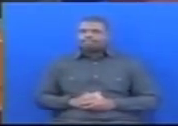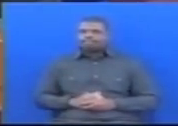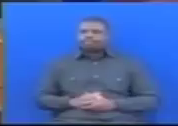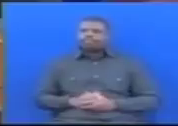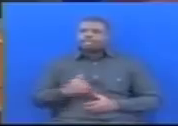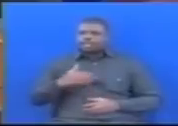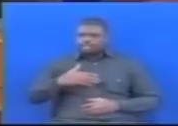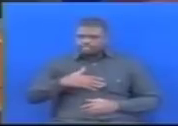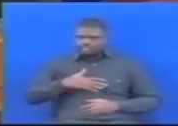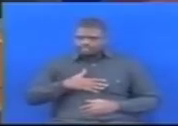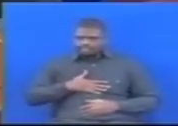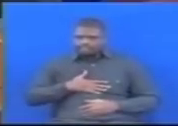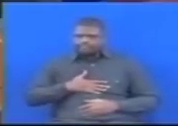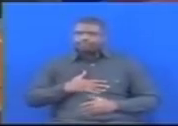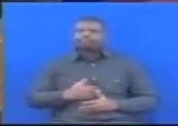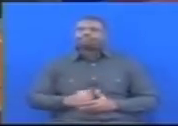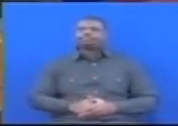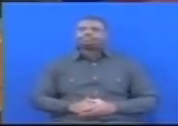Asante sana.